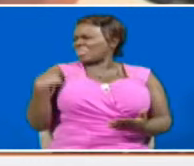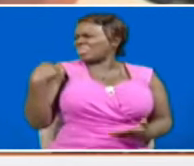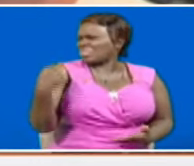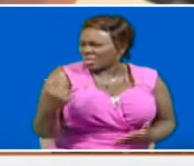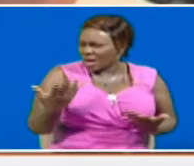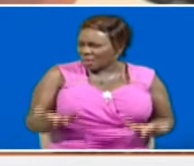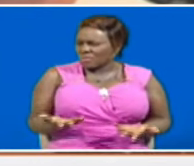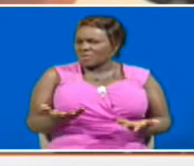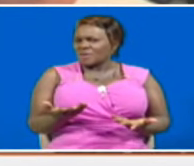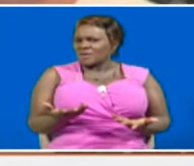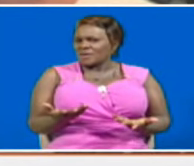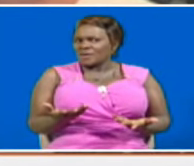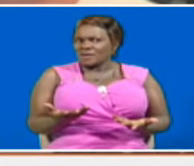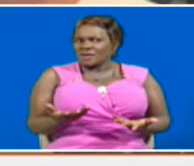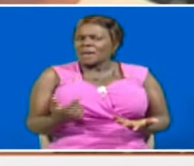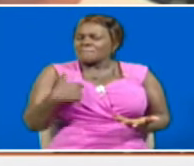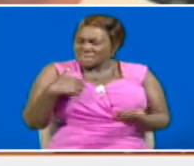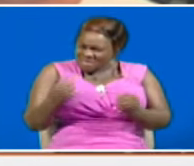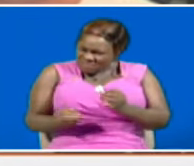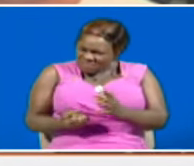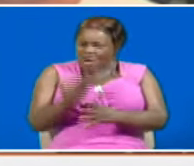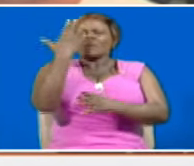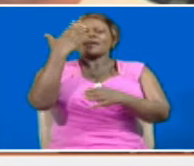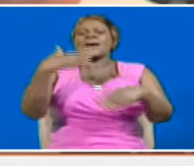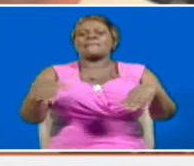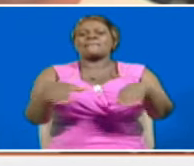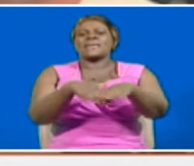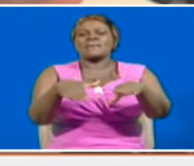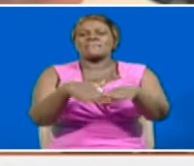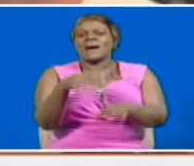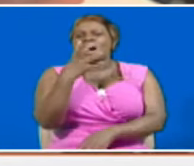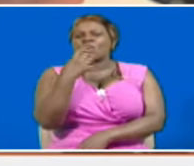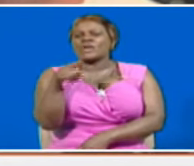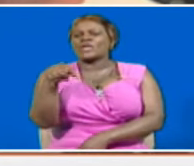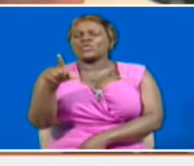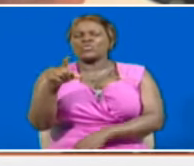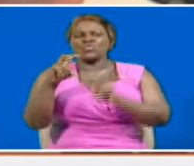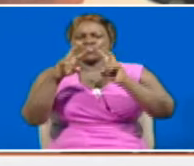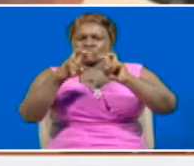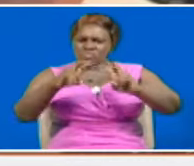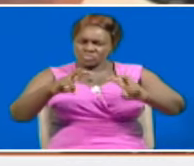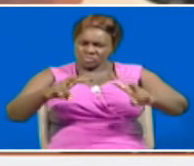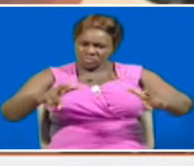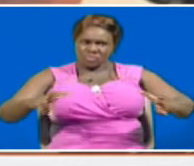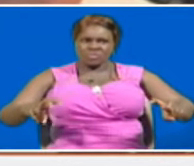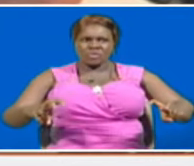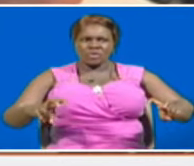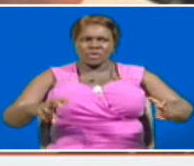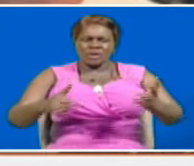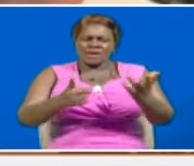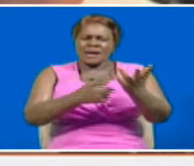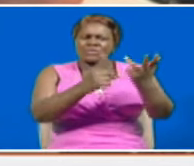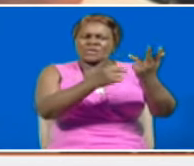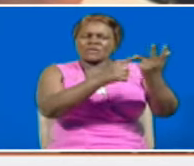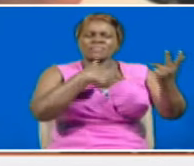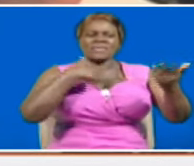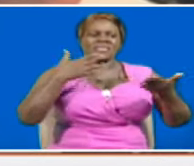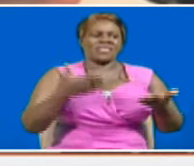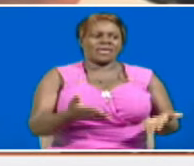juzi. I'm the founder member of ODM. Go and count, ukianza kuhesabu wale wa 10 ya kwanza, mimi